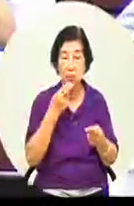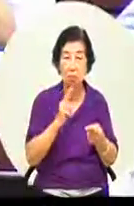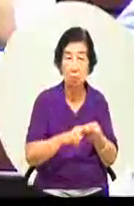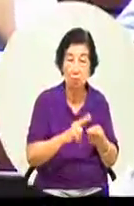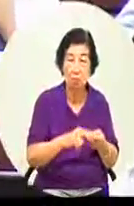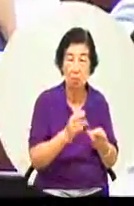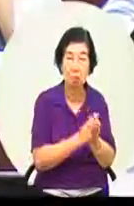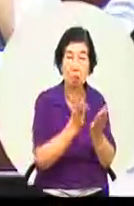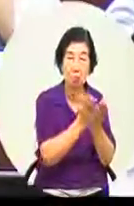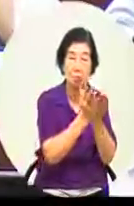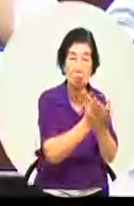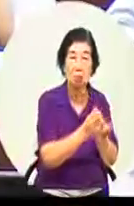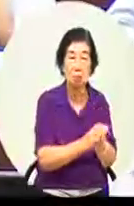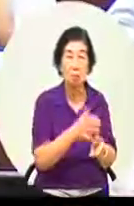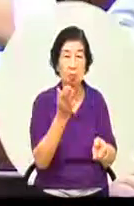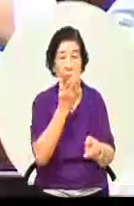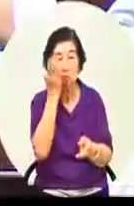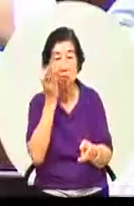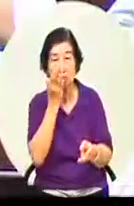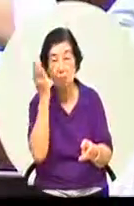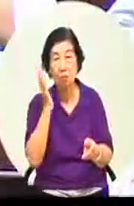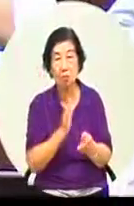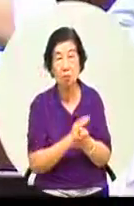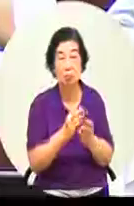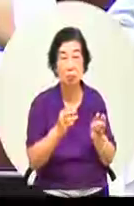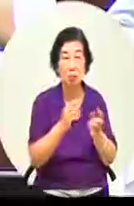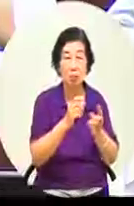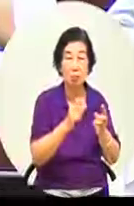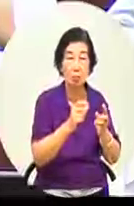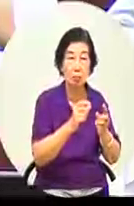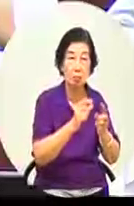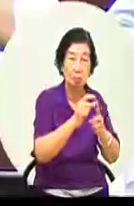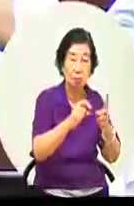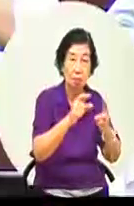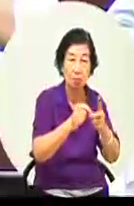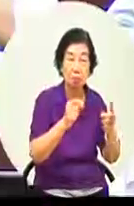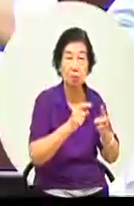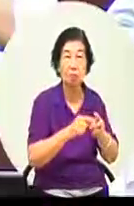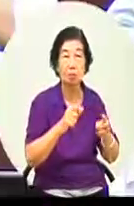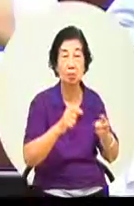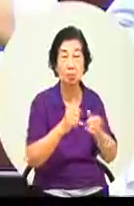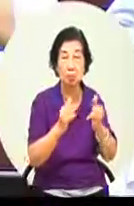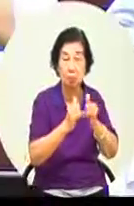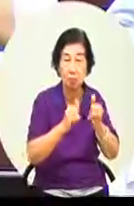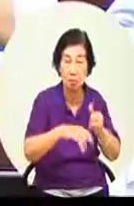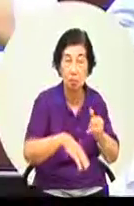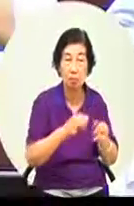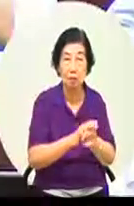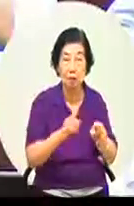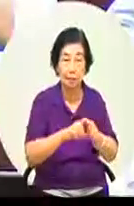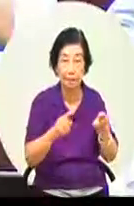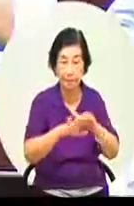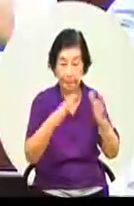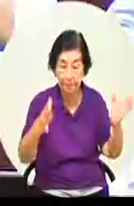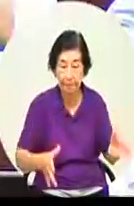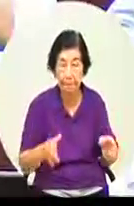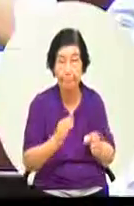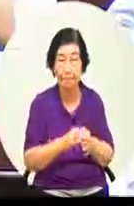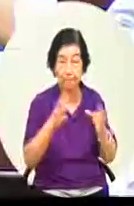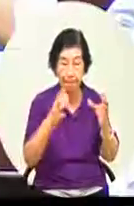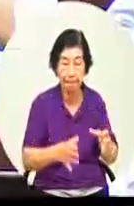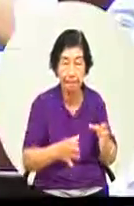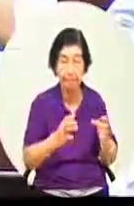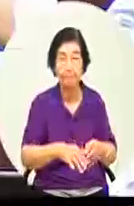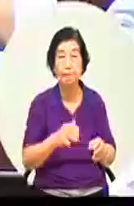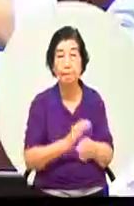的这一个旅行社呢，我们也做了一些平台的建立，我们希望能够针对这个部分建立友善的这